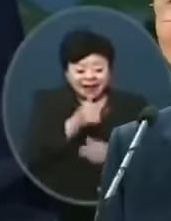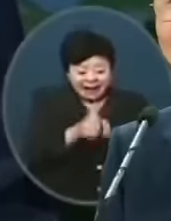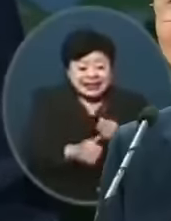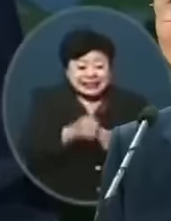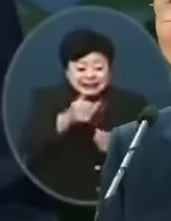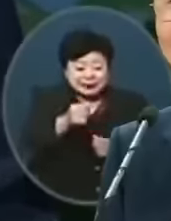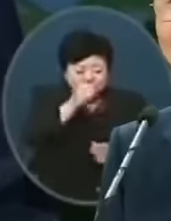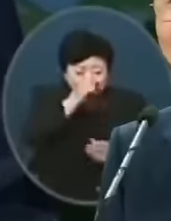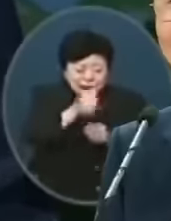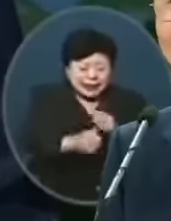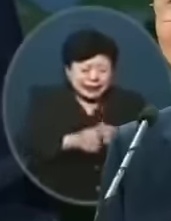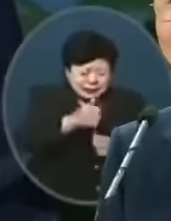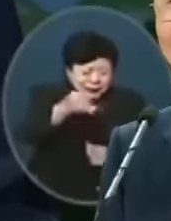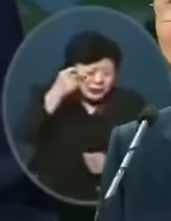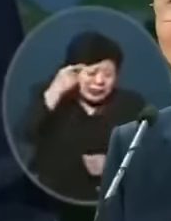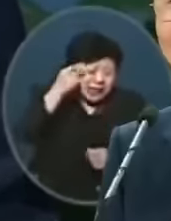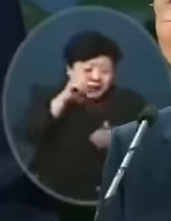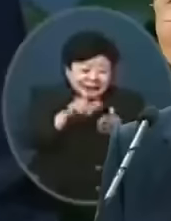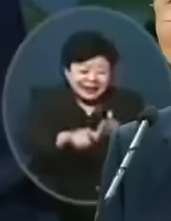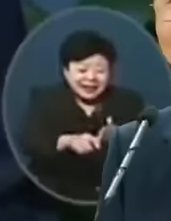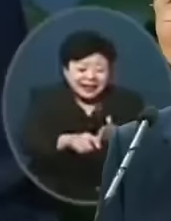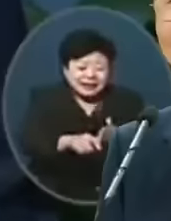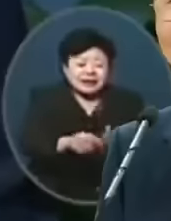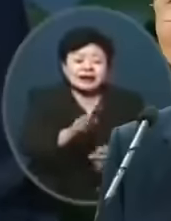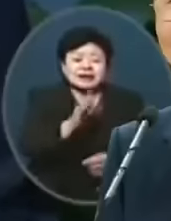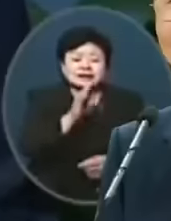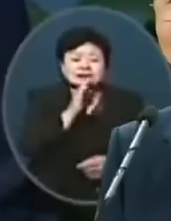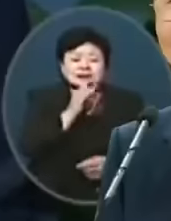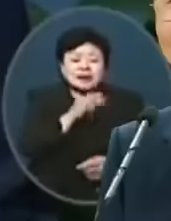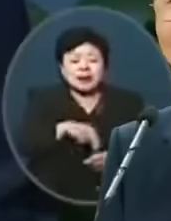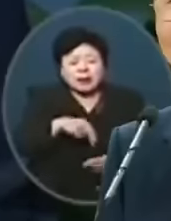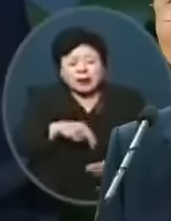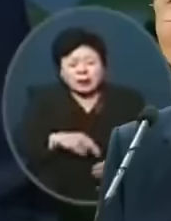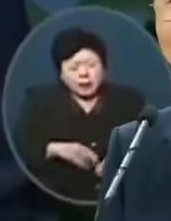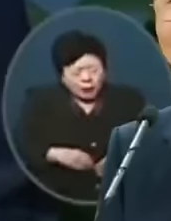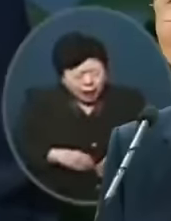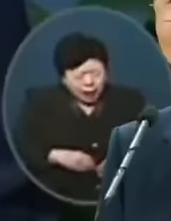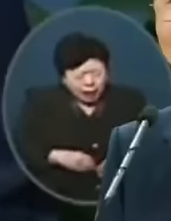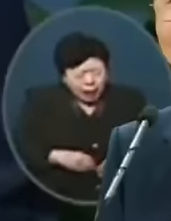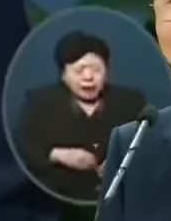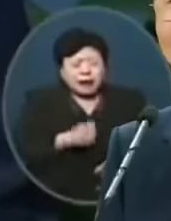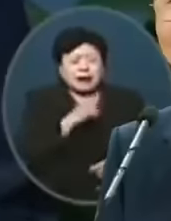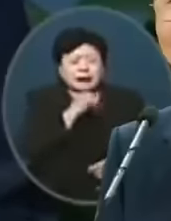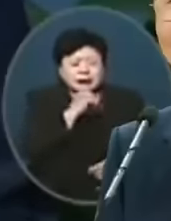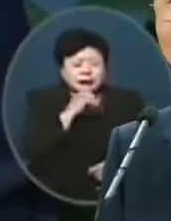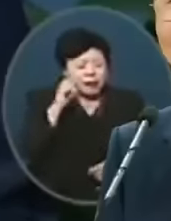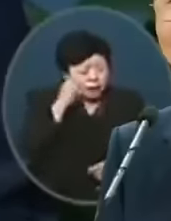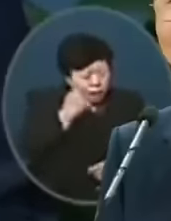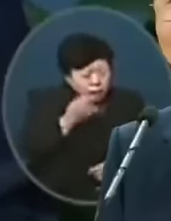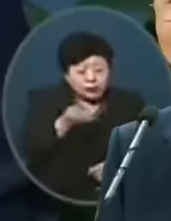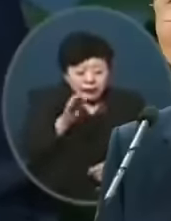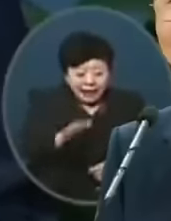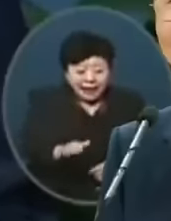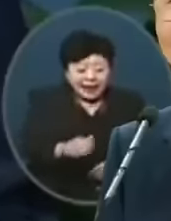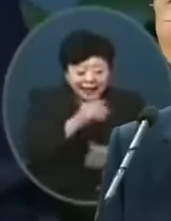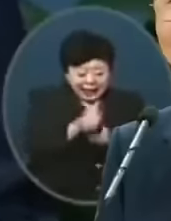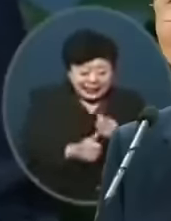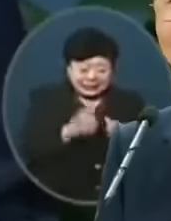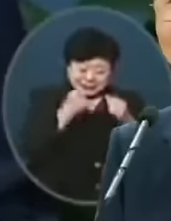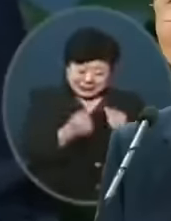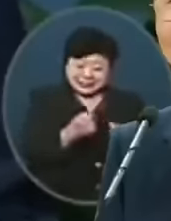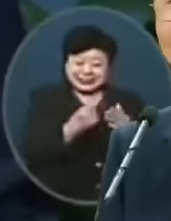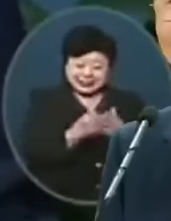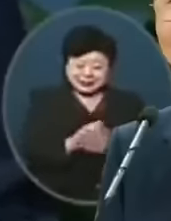하나님은 이 좋은 하나님이라고 생각할 때 내가 비록 헐벗고 굶주리고 가난하고 어려울지라도 이 하나님이